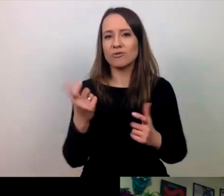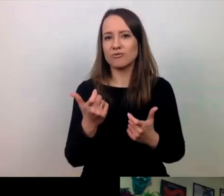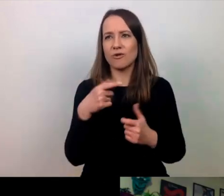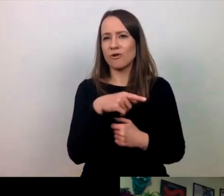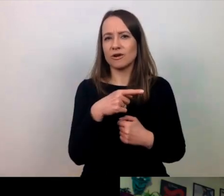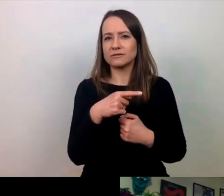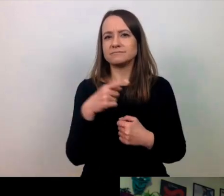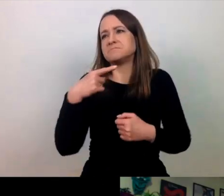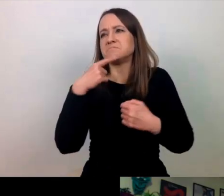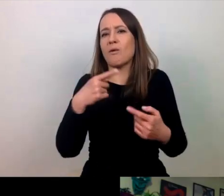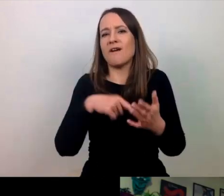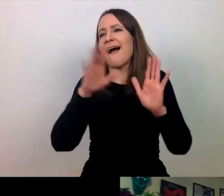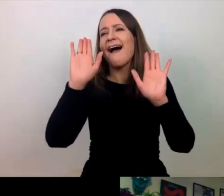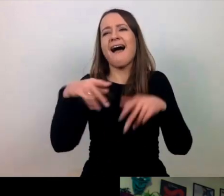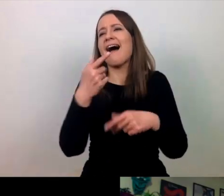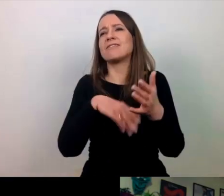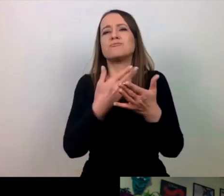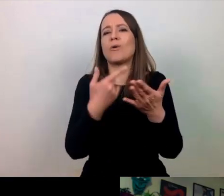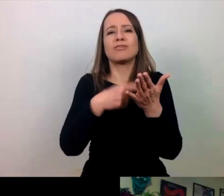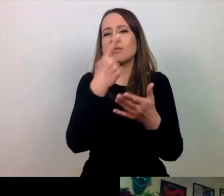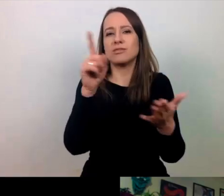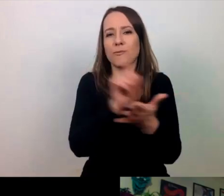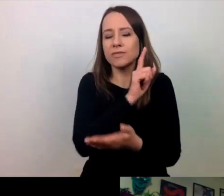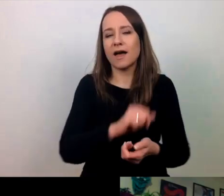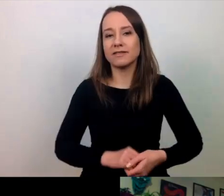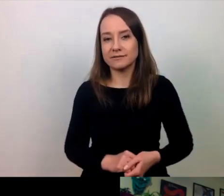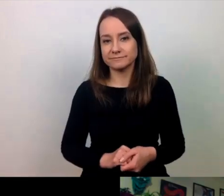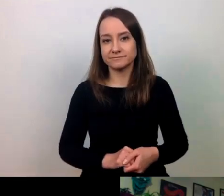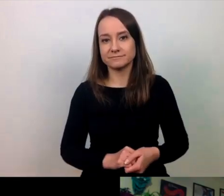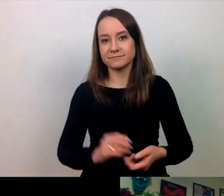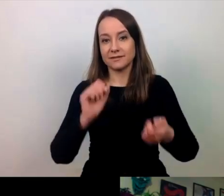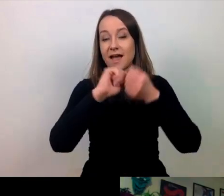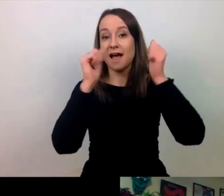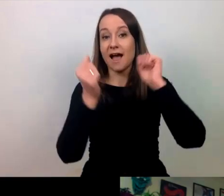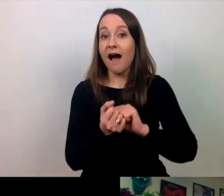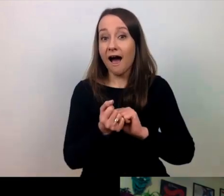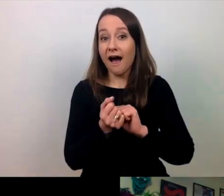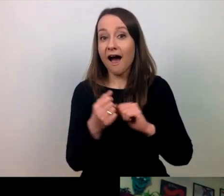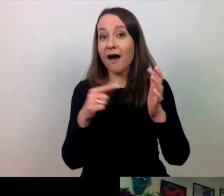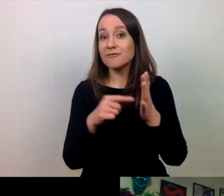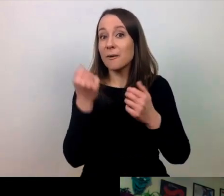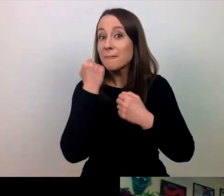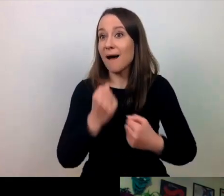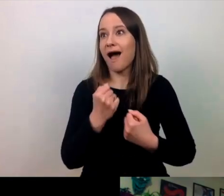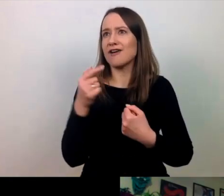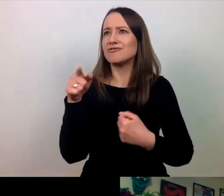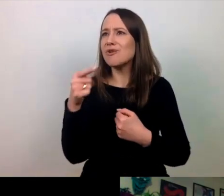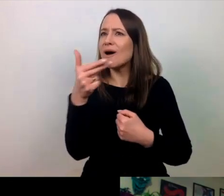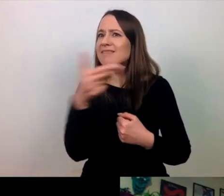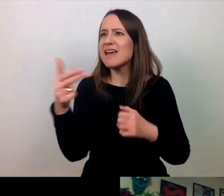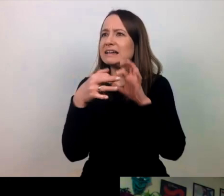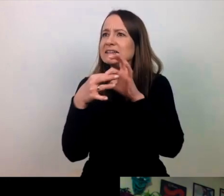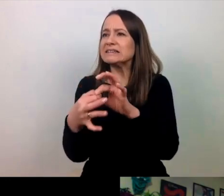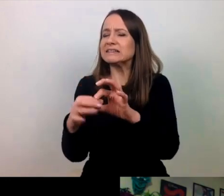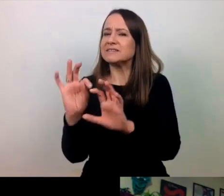powiedzieć, a to jednak jest nieudane, albo to jest jednak udane, skoro to jest tak bardzo o tych ludziach, nie? Czy w tym